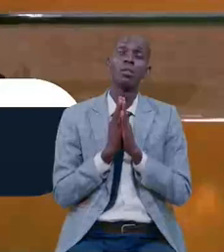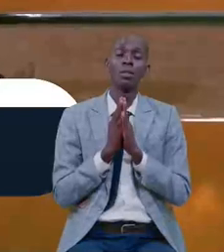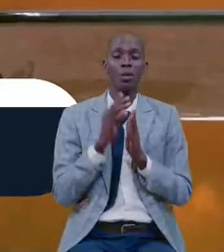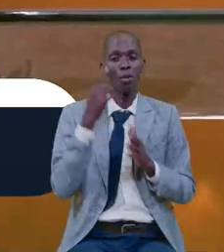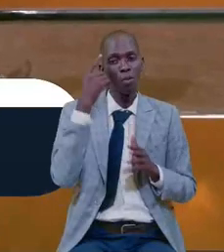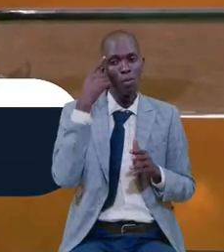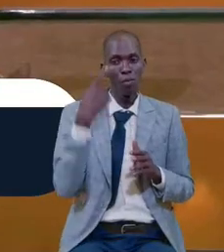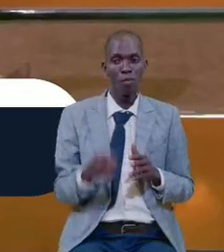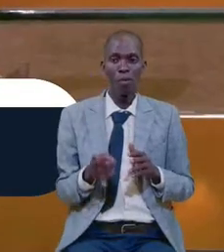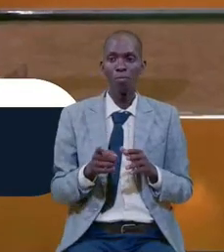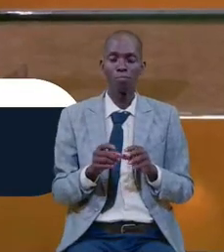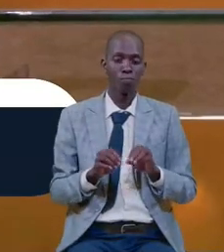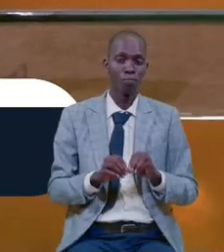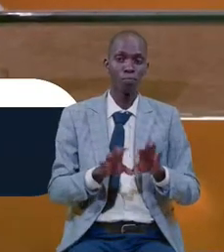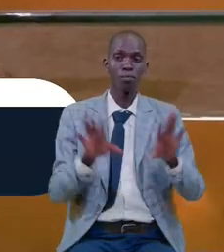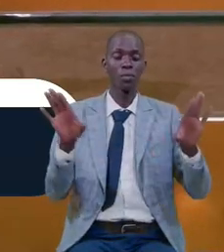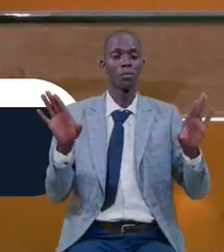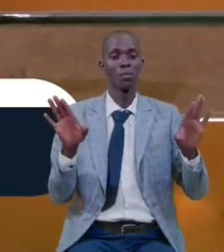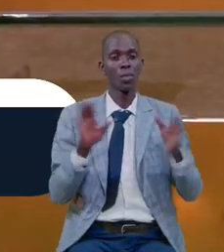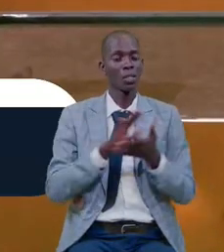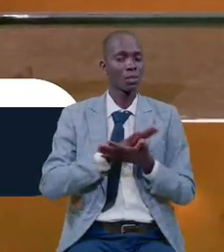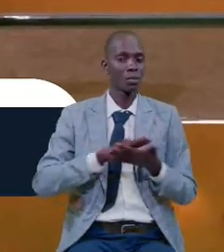son exigence